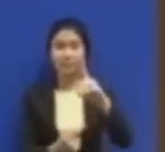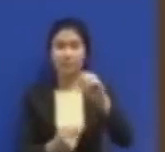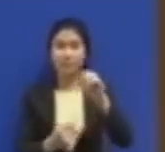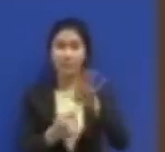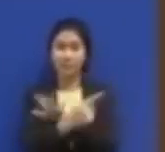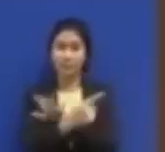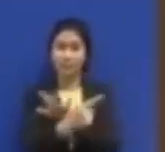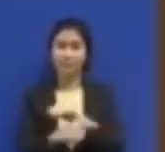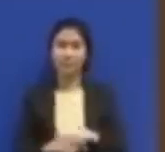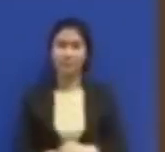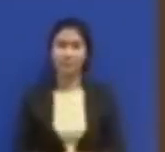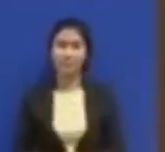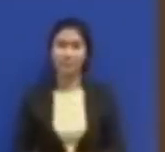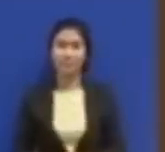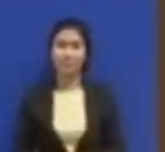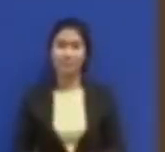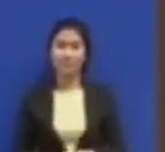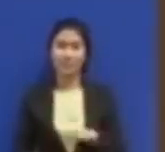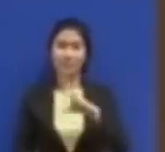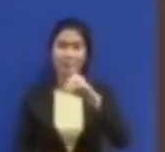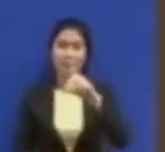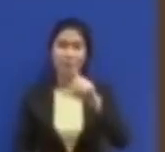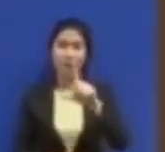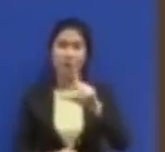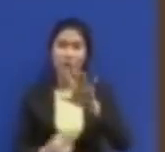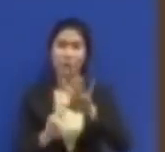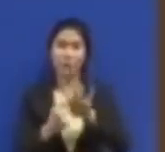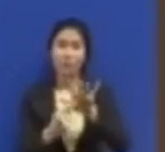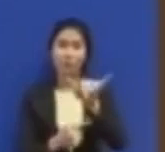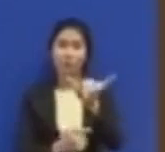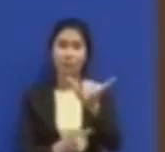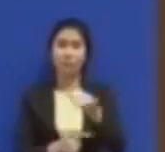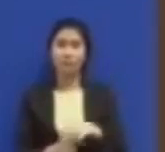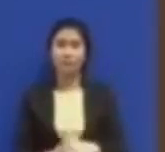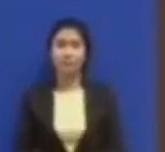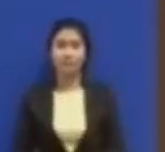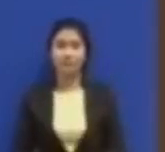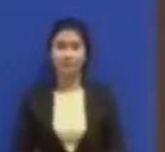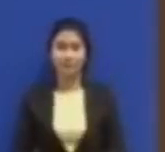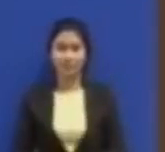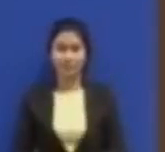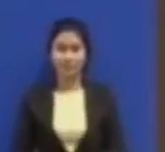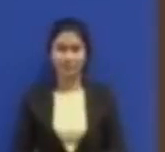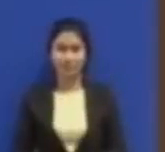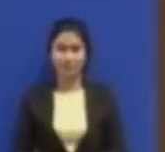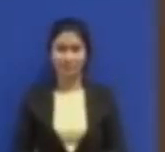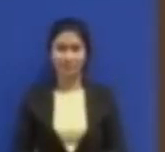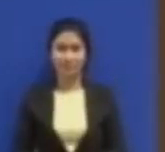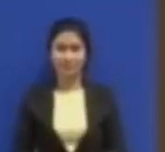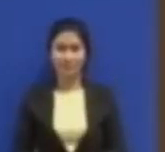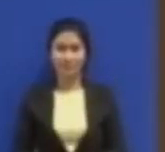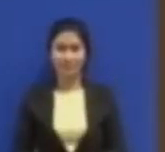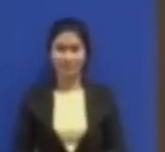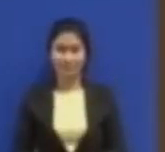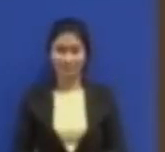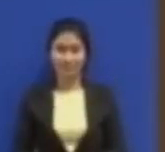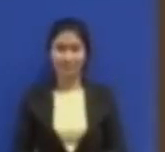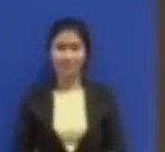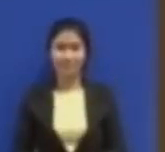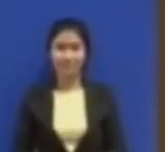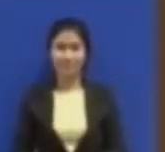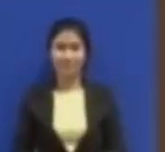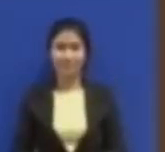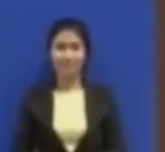พลตำรวจเอกอดุลแสงสิงแก้ว231พลอากาศ231พลเ